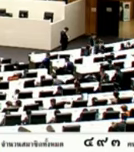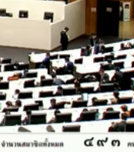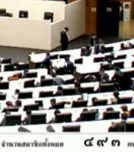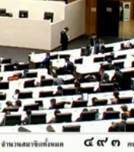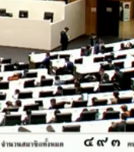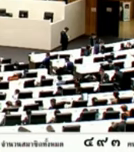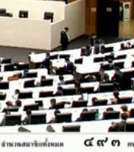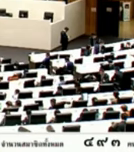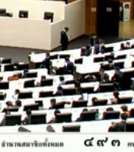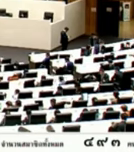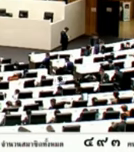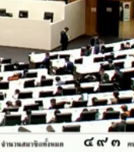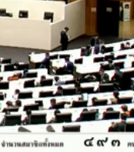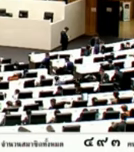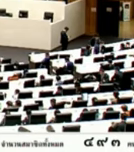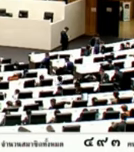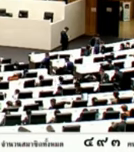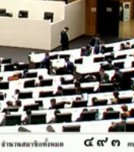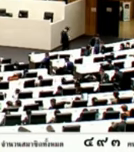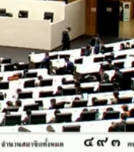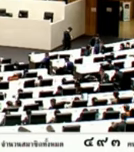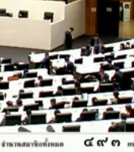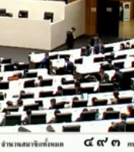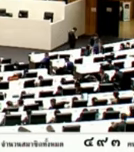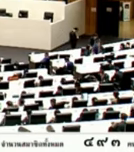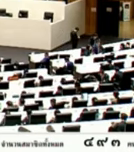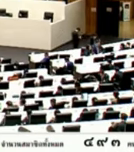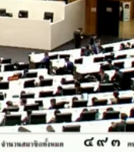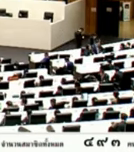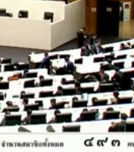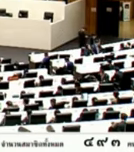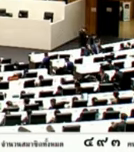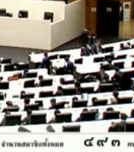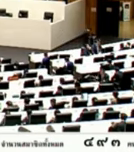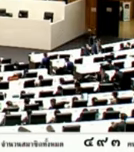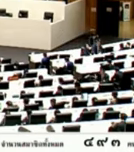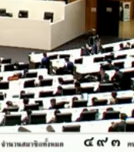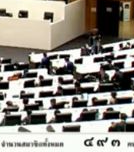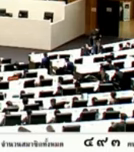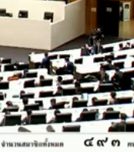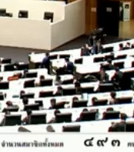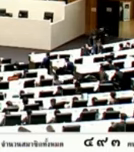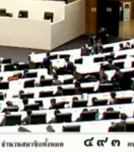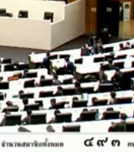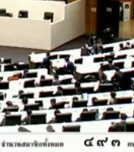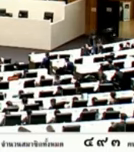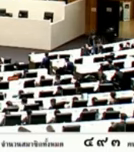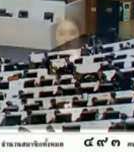ครับแสดงตนกันเรียบร้อยแล้วนะครับขอปิดการแสดงตนครับ